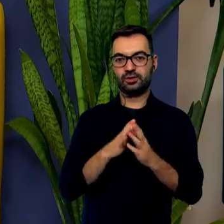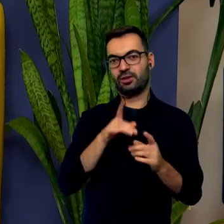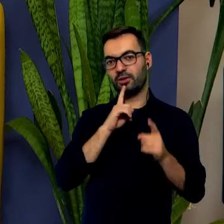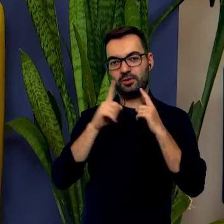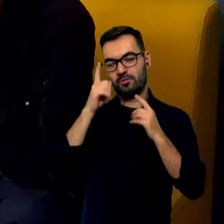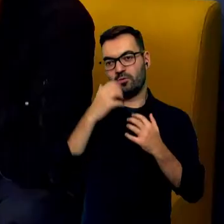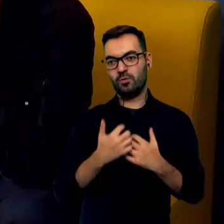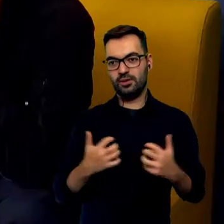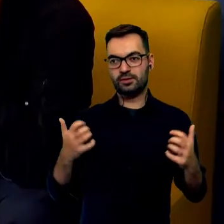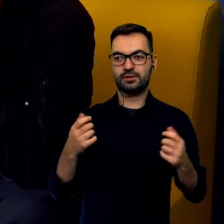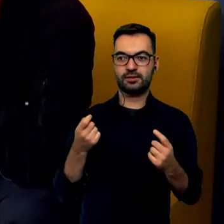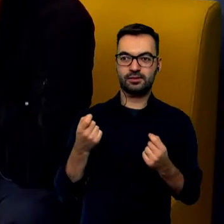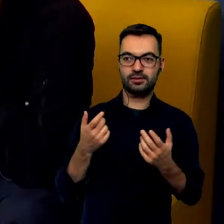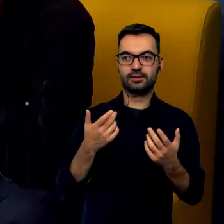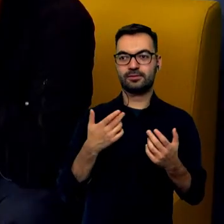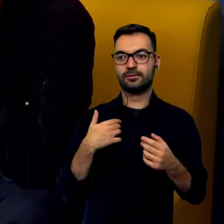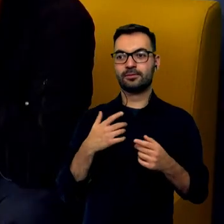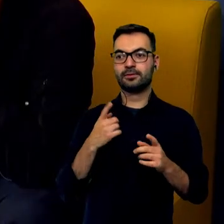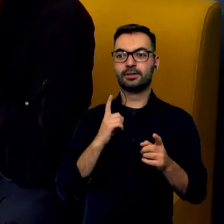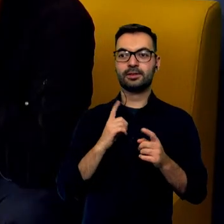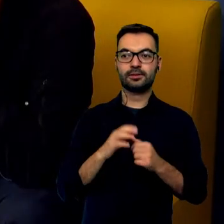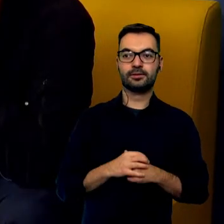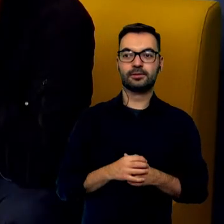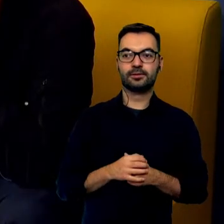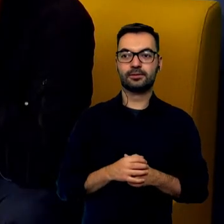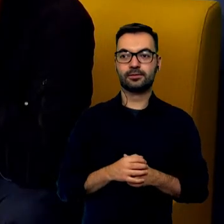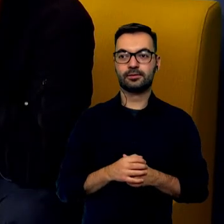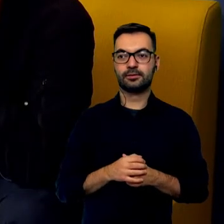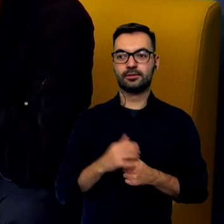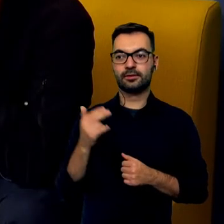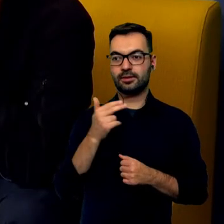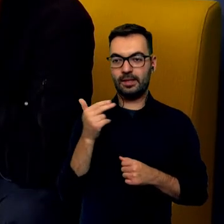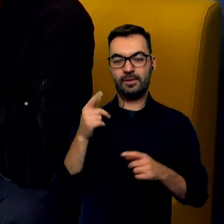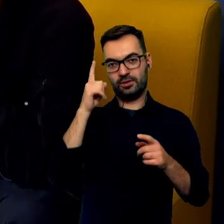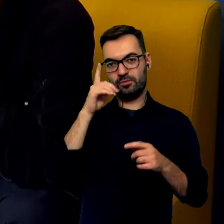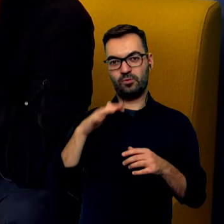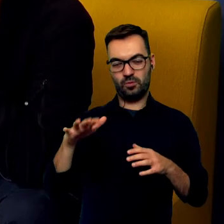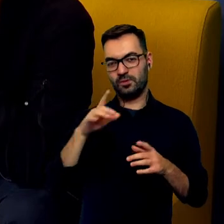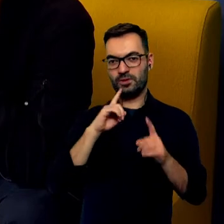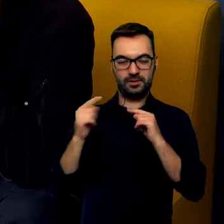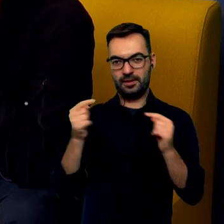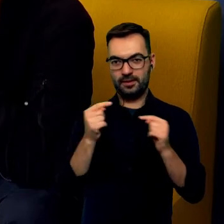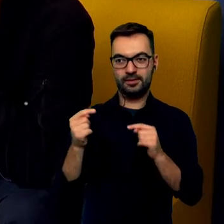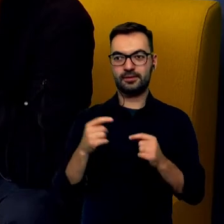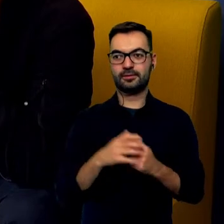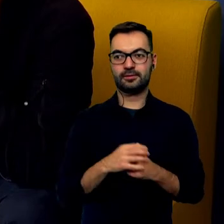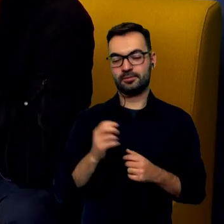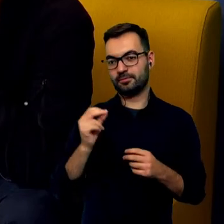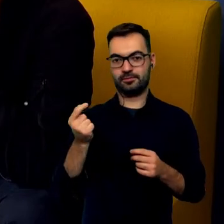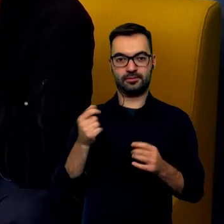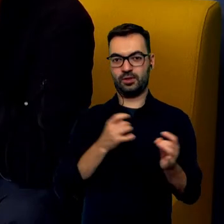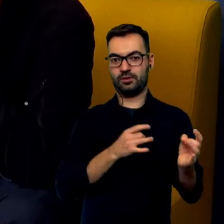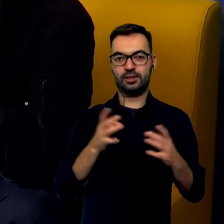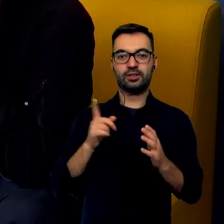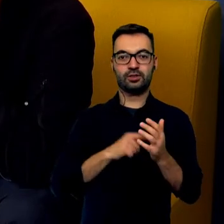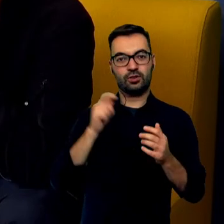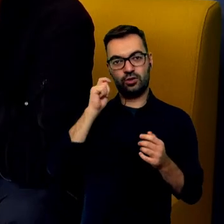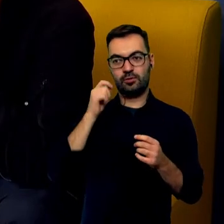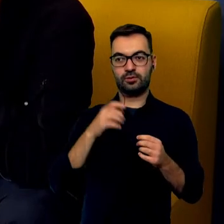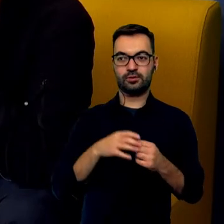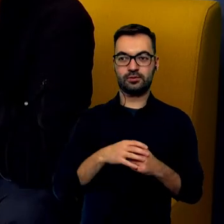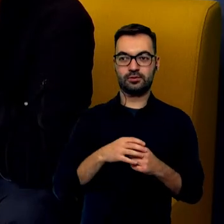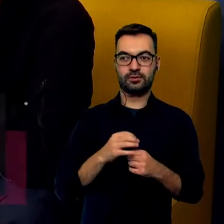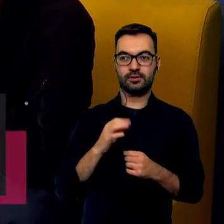rozmawiałem z publicznością i trochę wchodziłem w te tematy z publicznością, to w moment, i to przeważnie kobiety